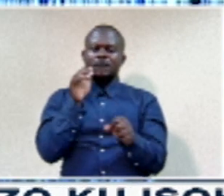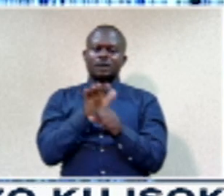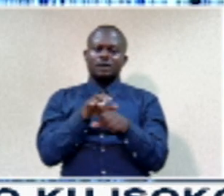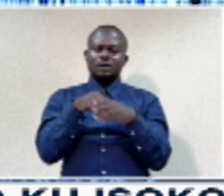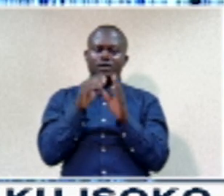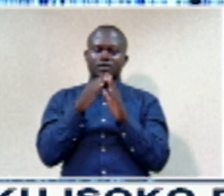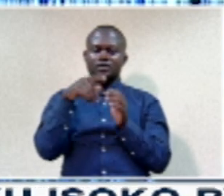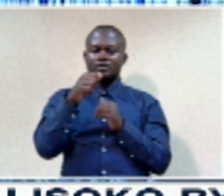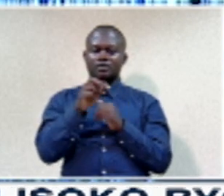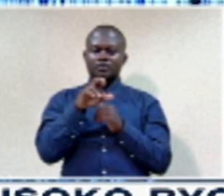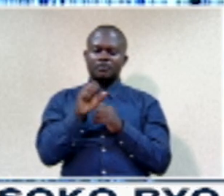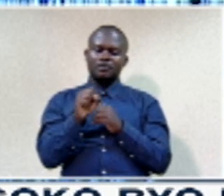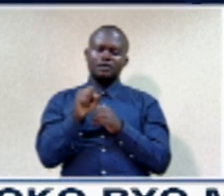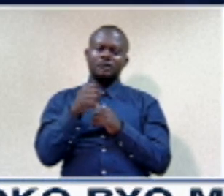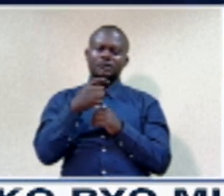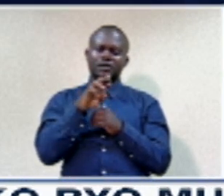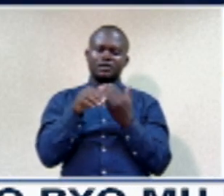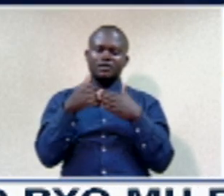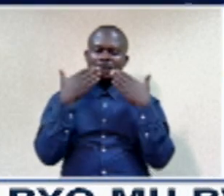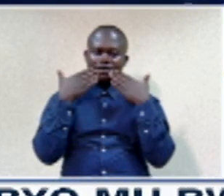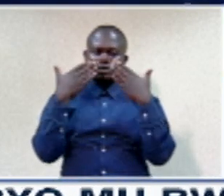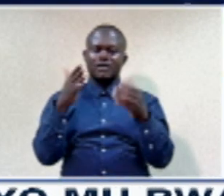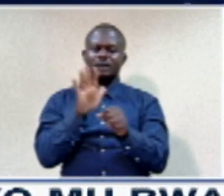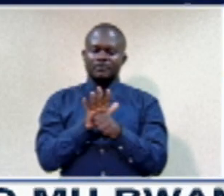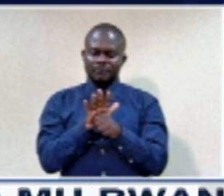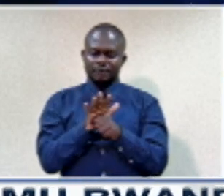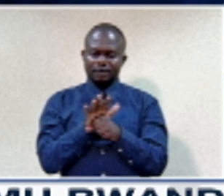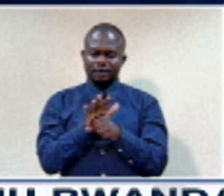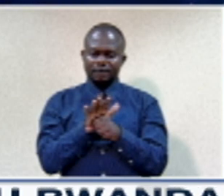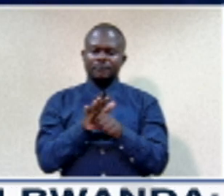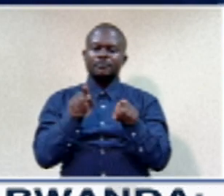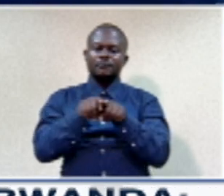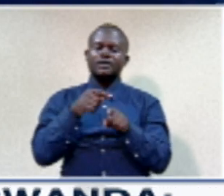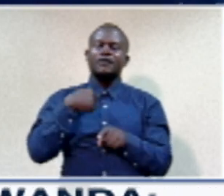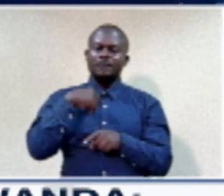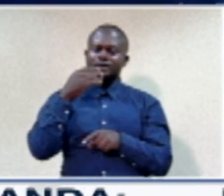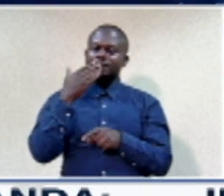mu mujyi wa Paris. Maître Gisagara rero mwakoze cyane. Nanjye ndabashimiye.